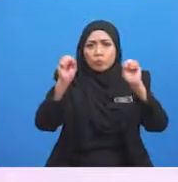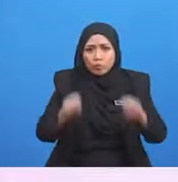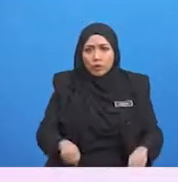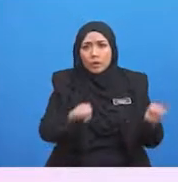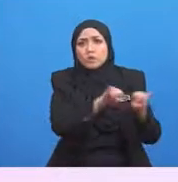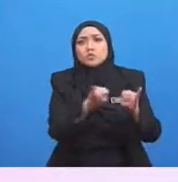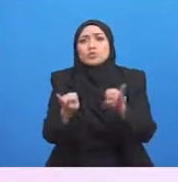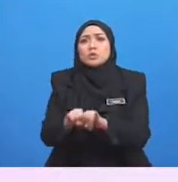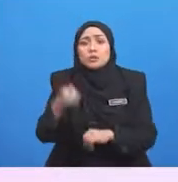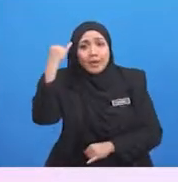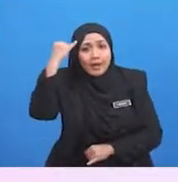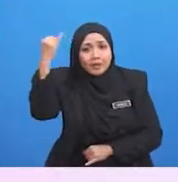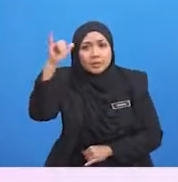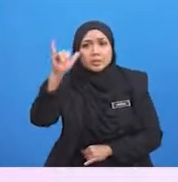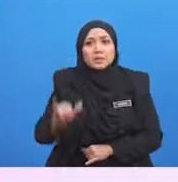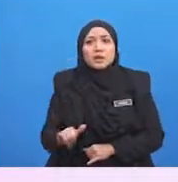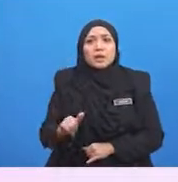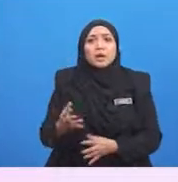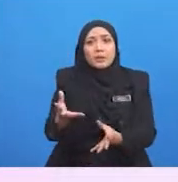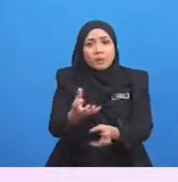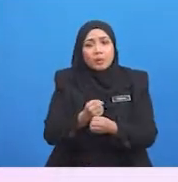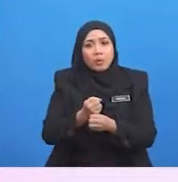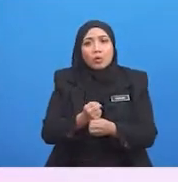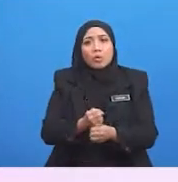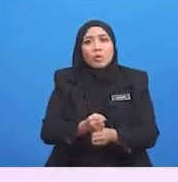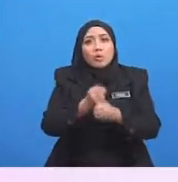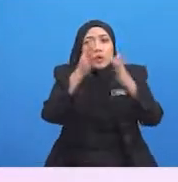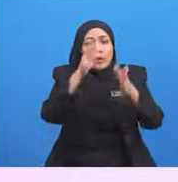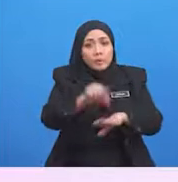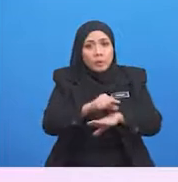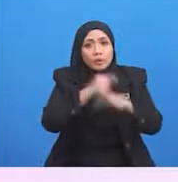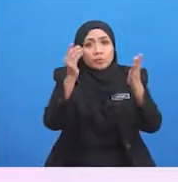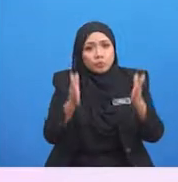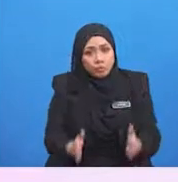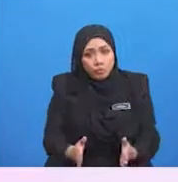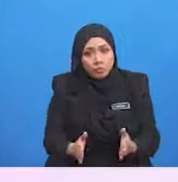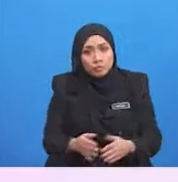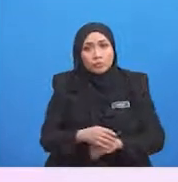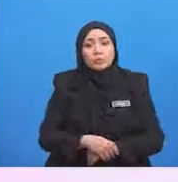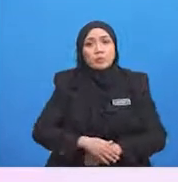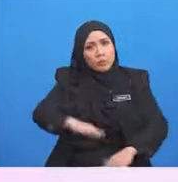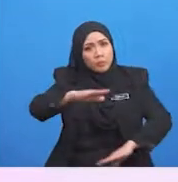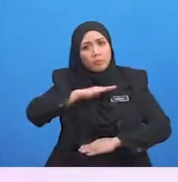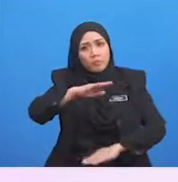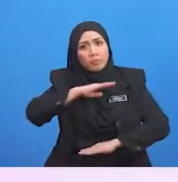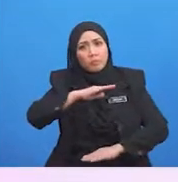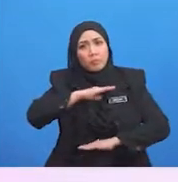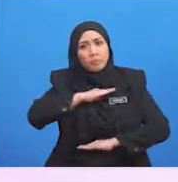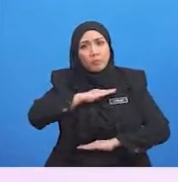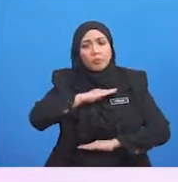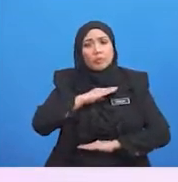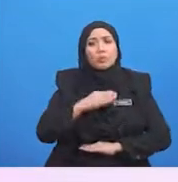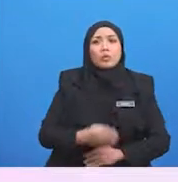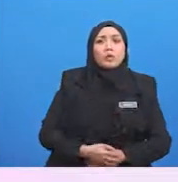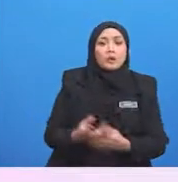yang dikehendaki oleh pengguna atau pembeli bagi memuaskan kehendak dan memenuhi